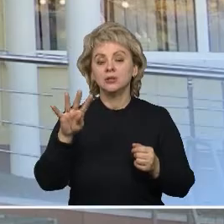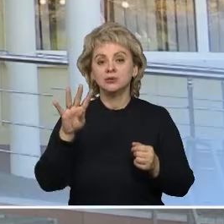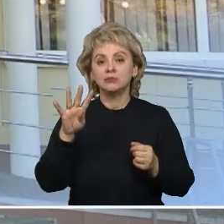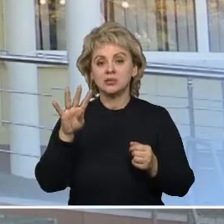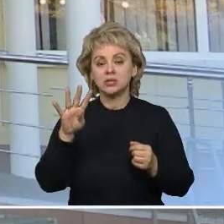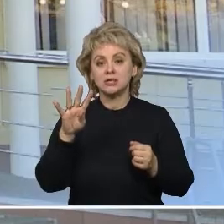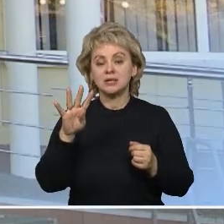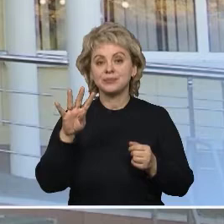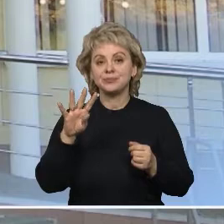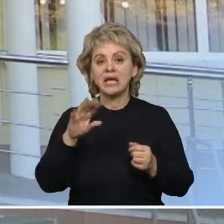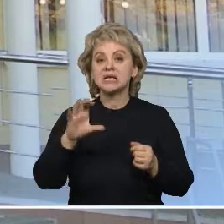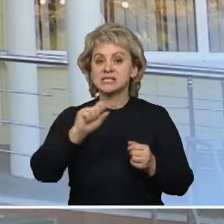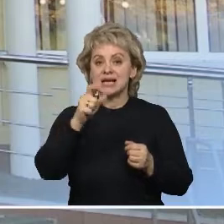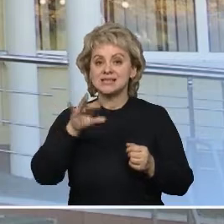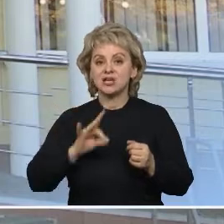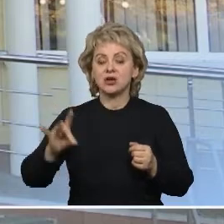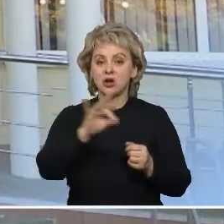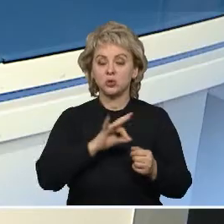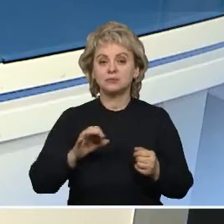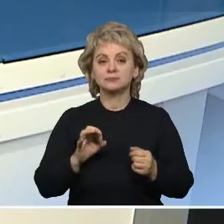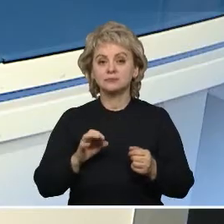Ступаков, Дон-24, Сальский район.